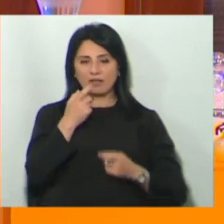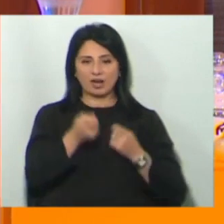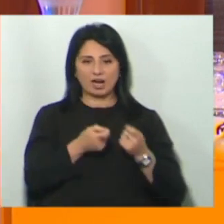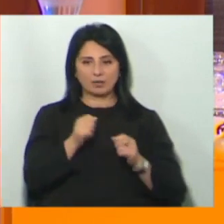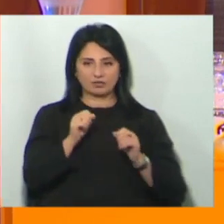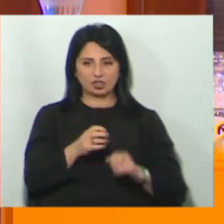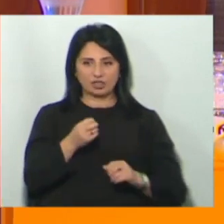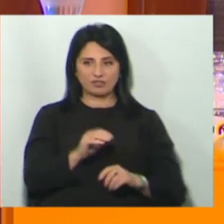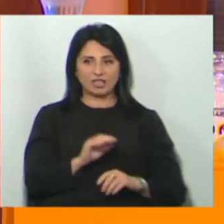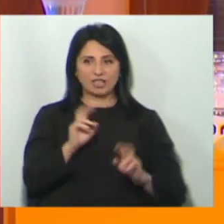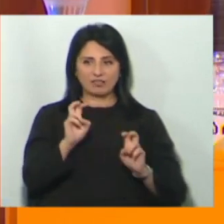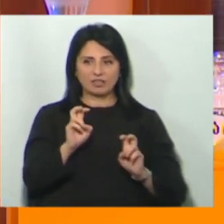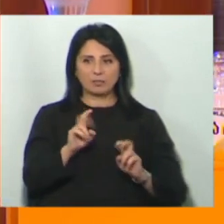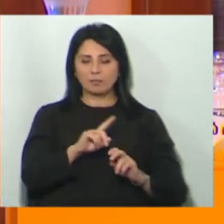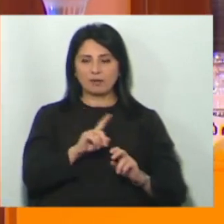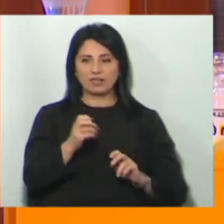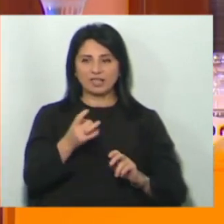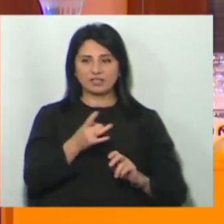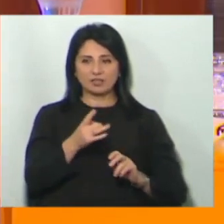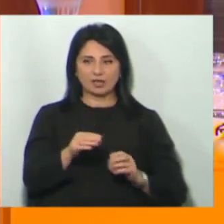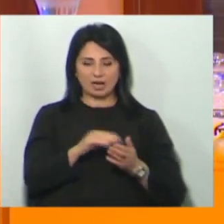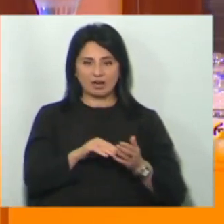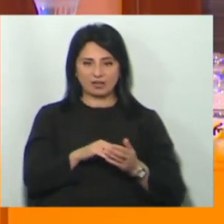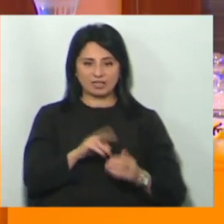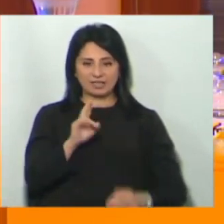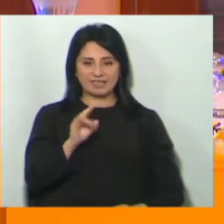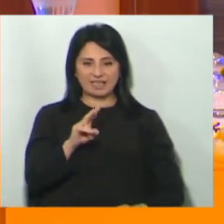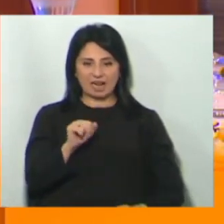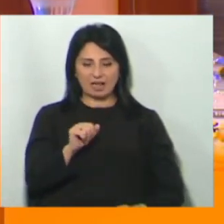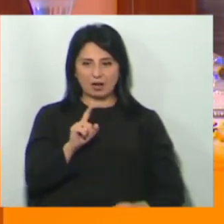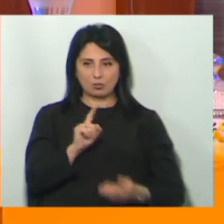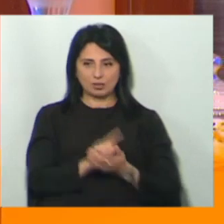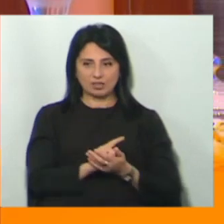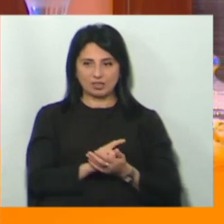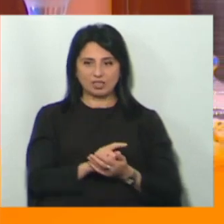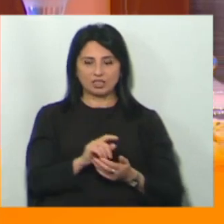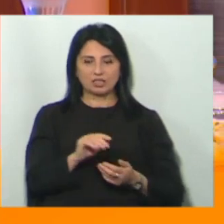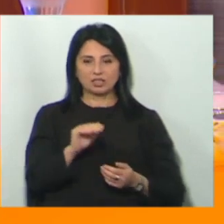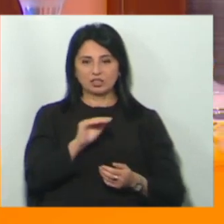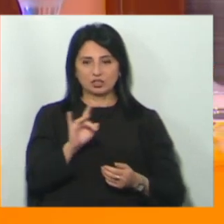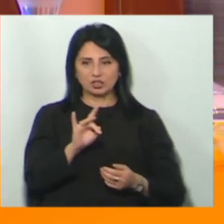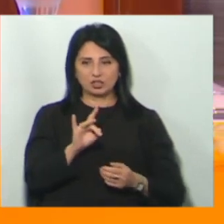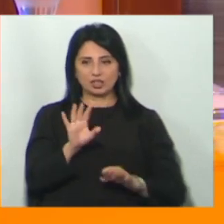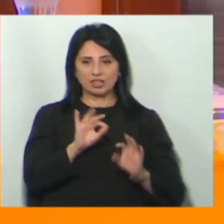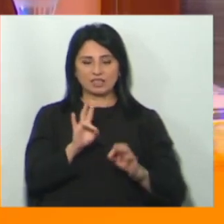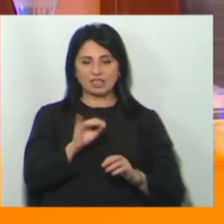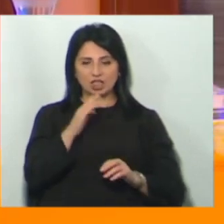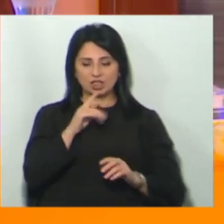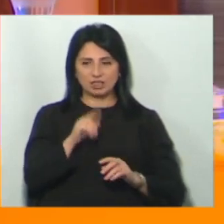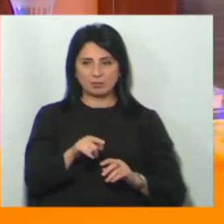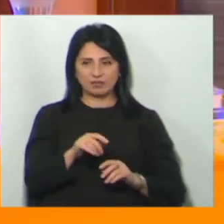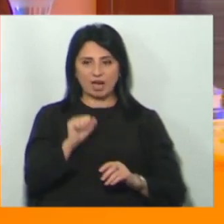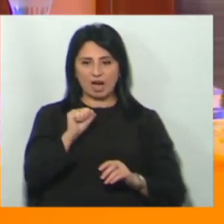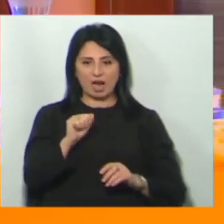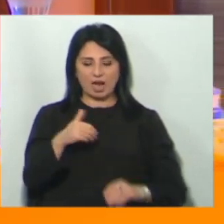ელემენტი შემიძლია კიდევ დავასახელო, მაგრამ კიდევ ერთხელ გავიმეორებ. Ცილა, აუცილებელი ცხიმოვანი მჟავები, სწორად შერჩეული ნახშირწყლები,